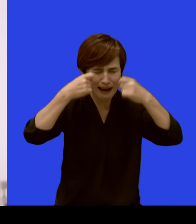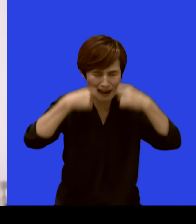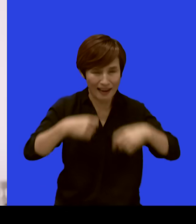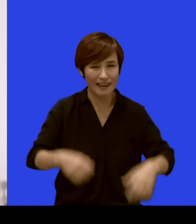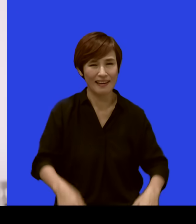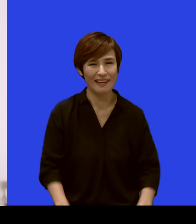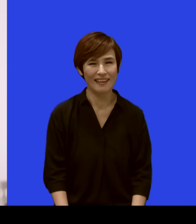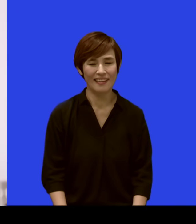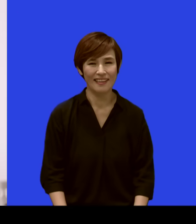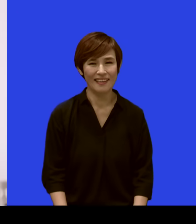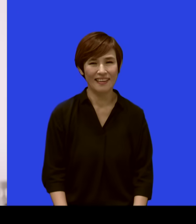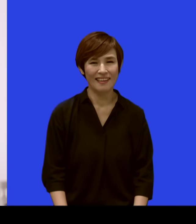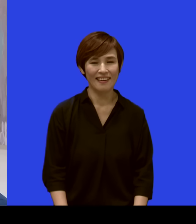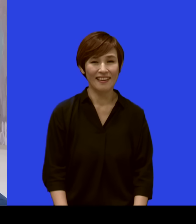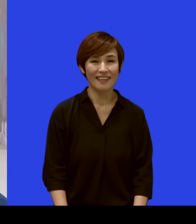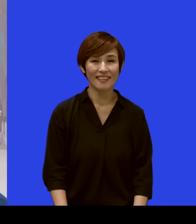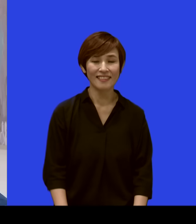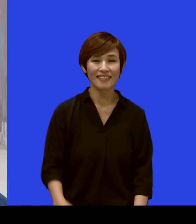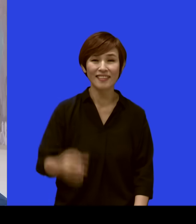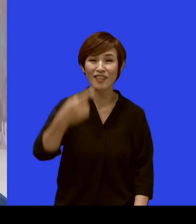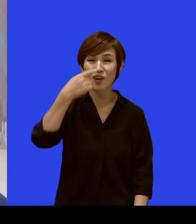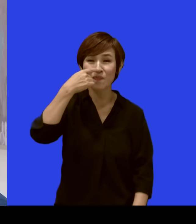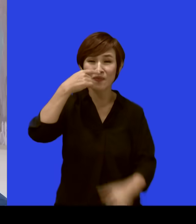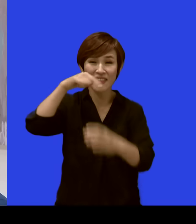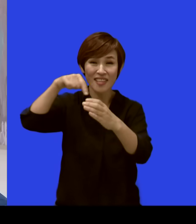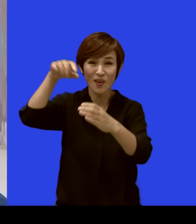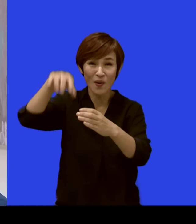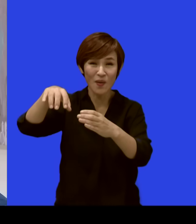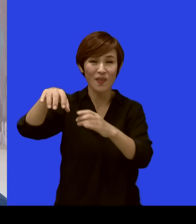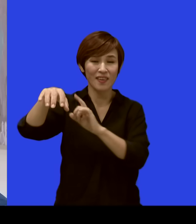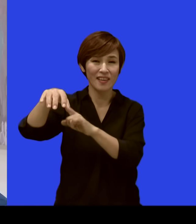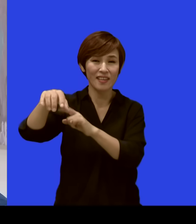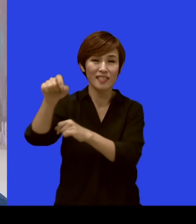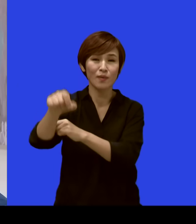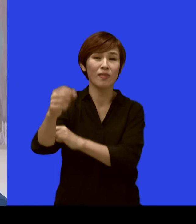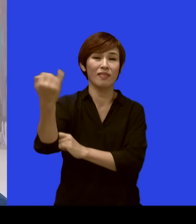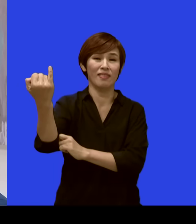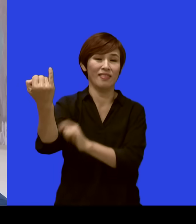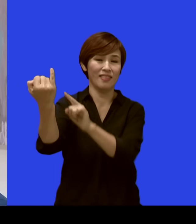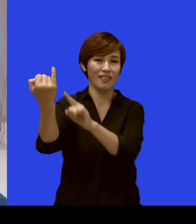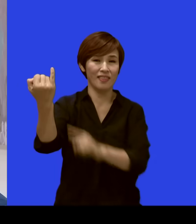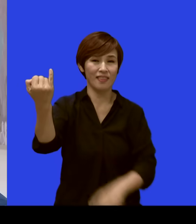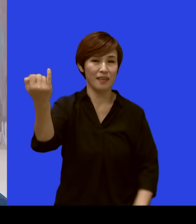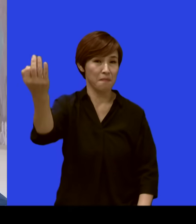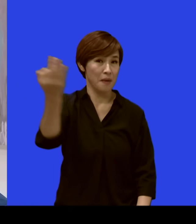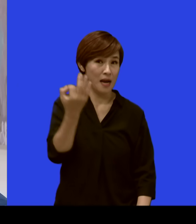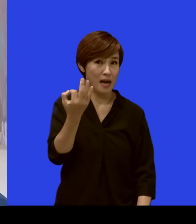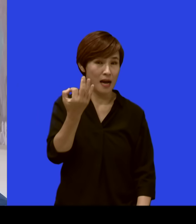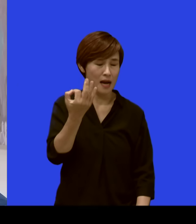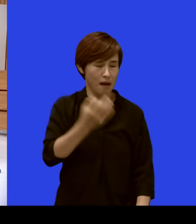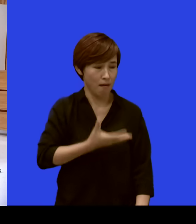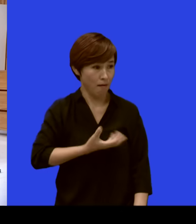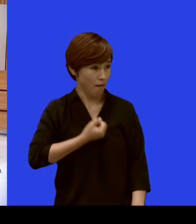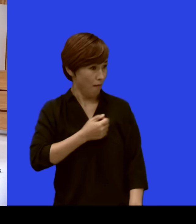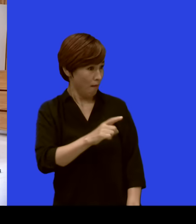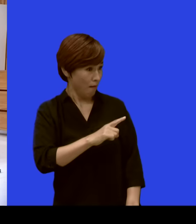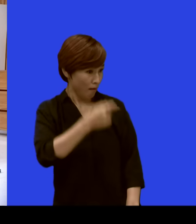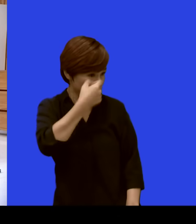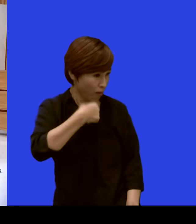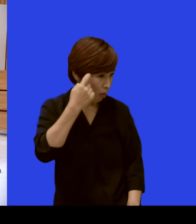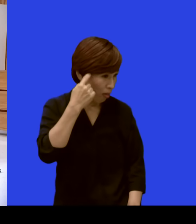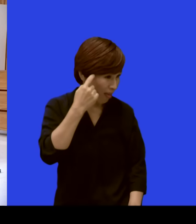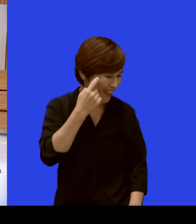했죠. 생각해보니까 그 카페에 저 혼자 있었잖아요. 거기 자매 한 명이 알바를 하고 있었는데 얼마나 놀랐을까.